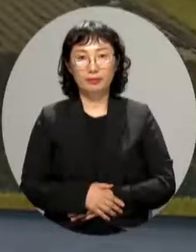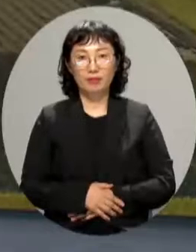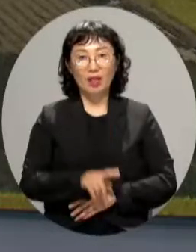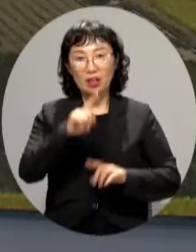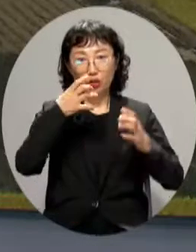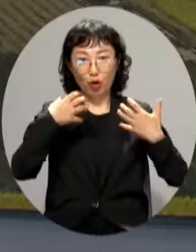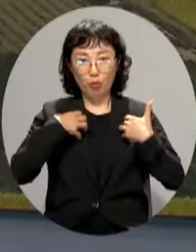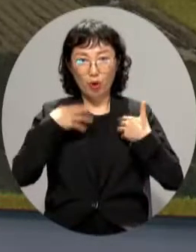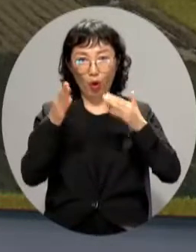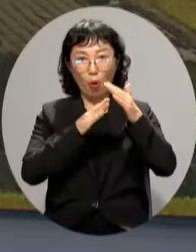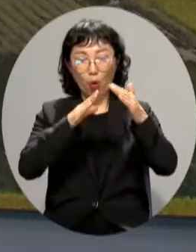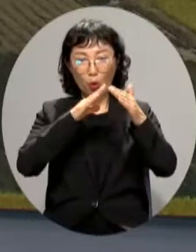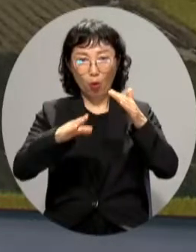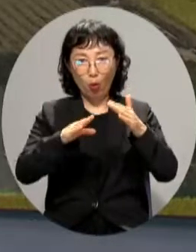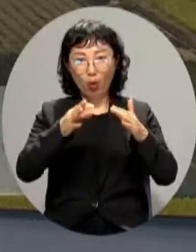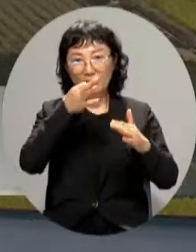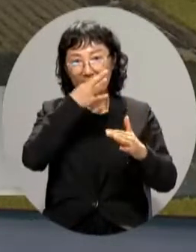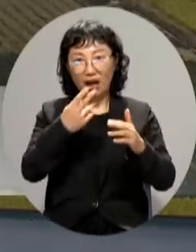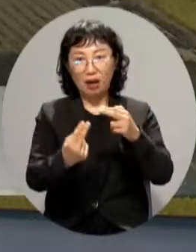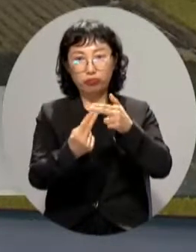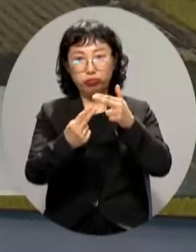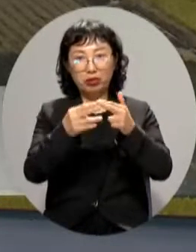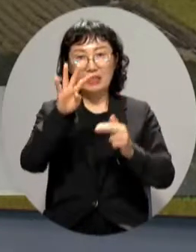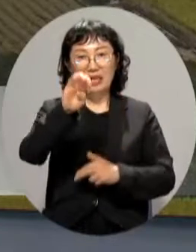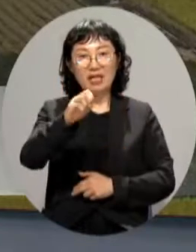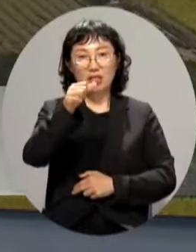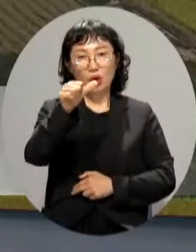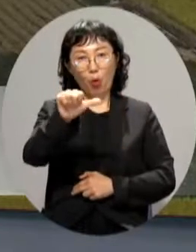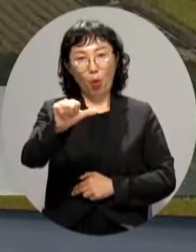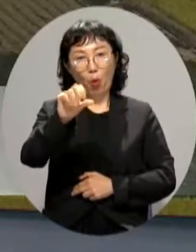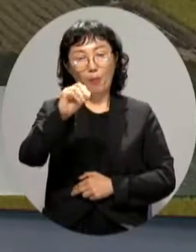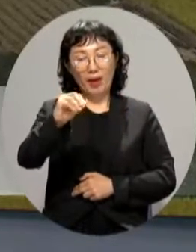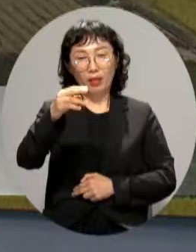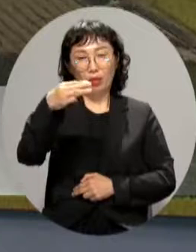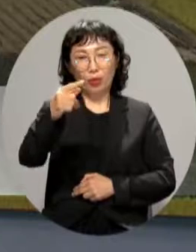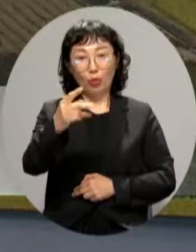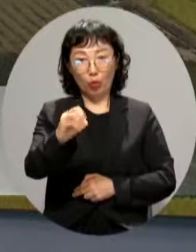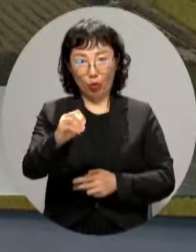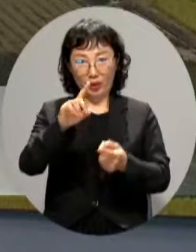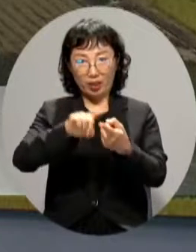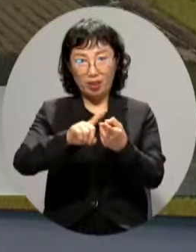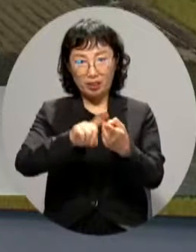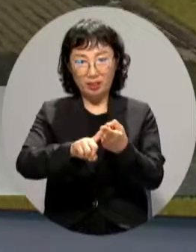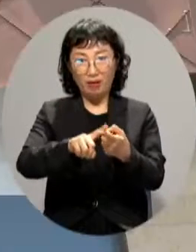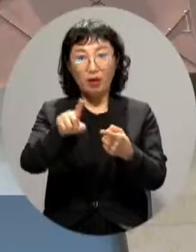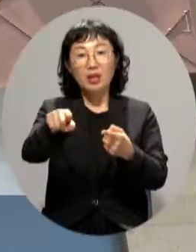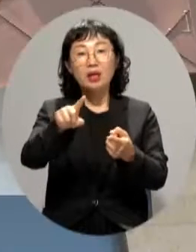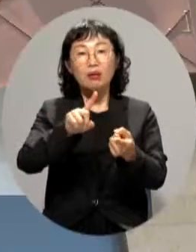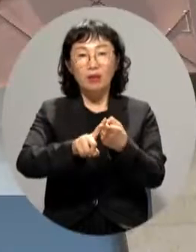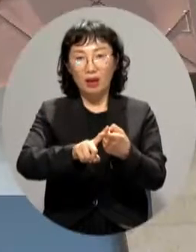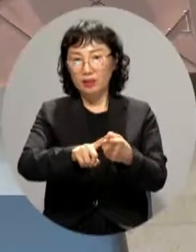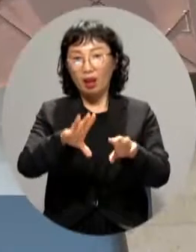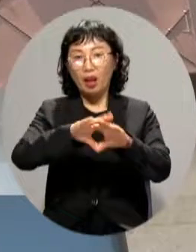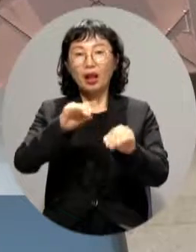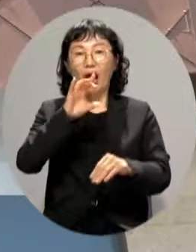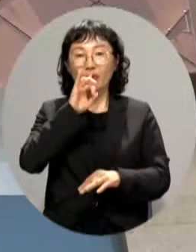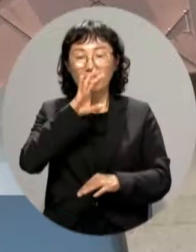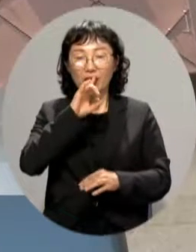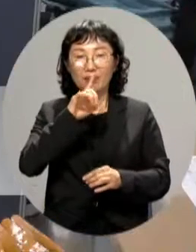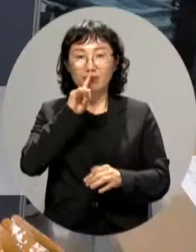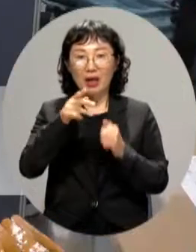정부가 공공비축 및 45만 톤의 시장경리를 발표한 가운데 진보당이 미봉체계 불가하다며